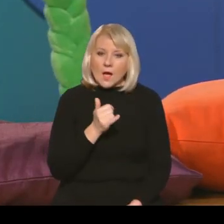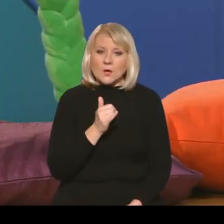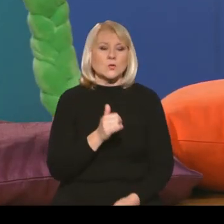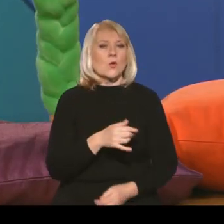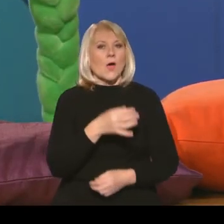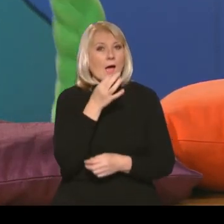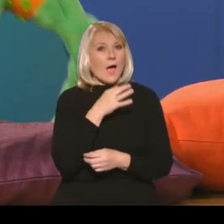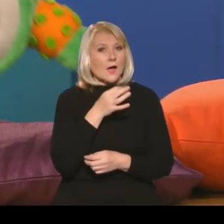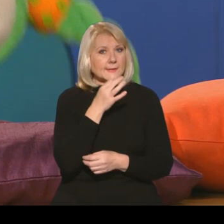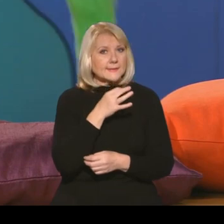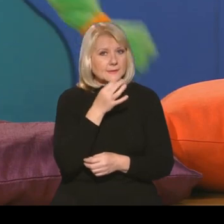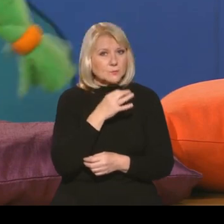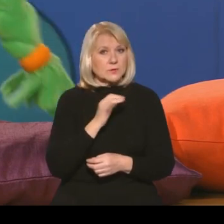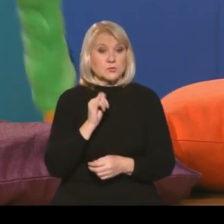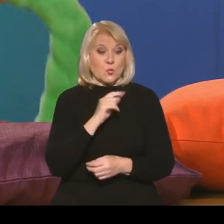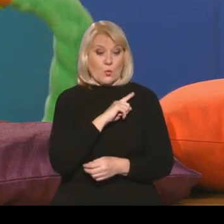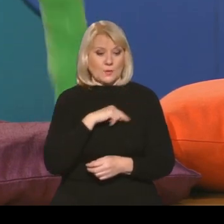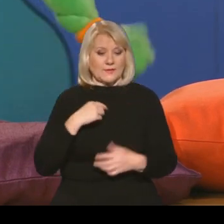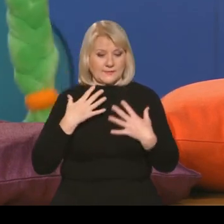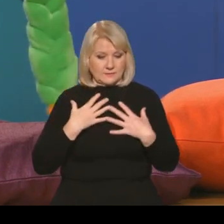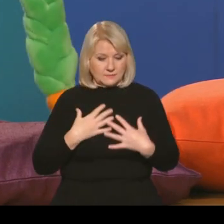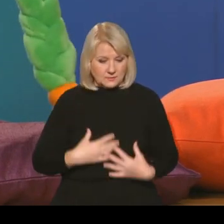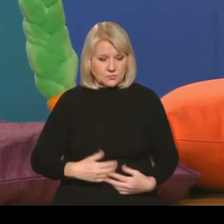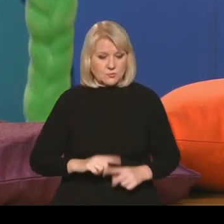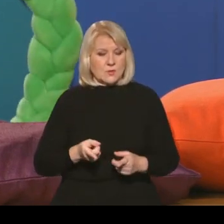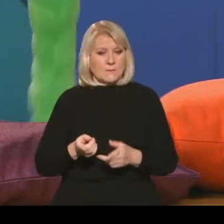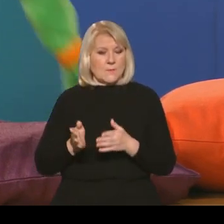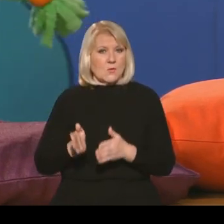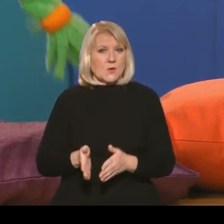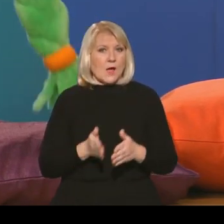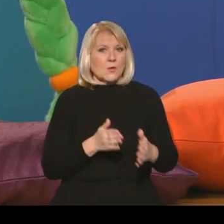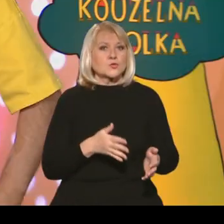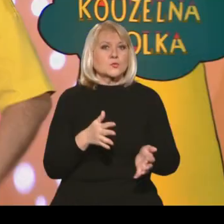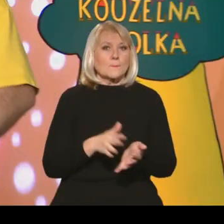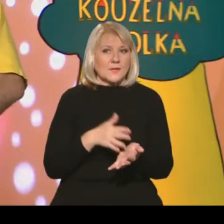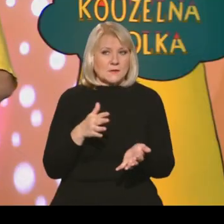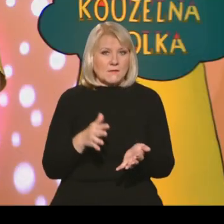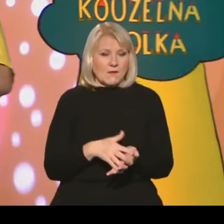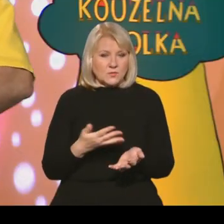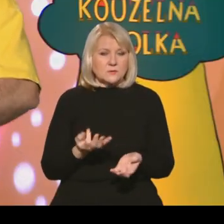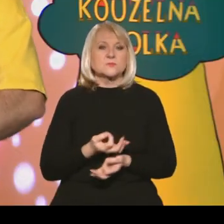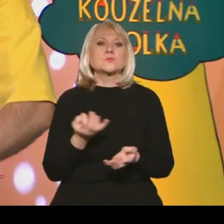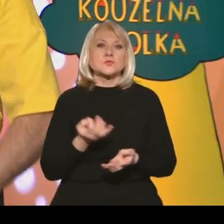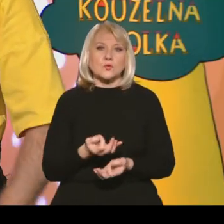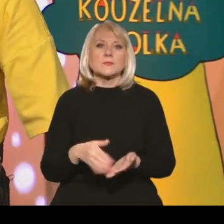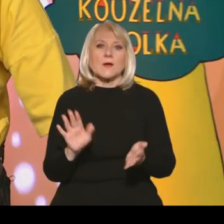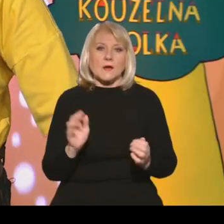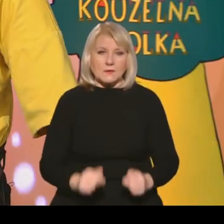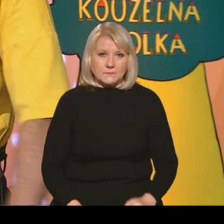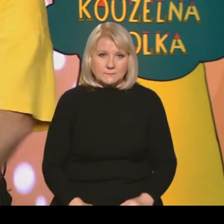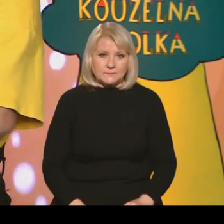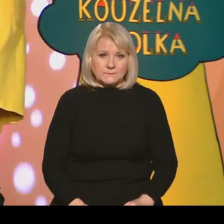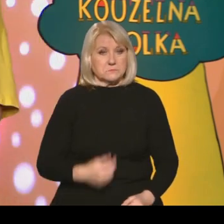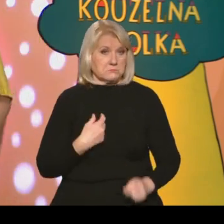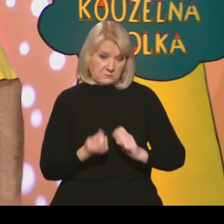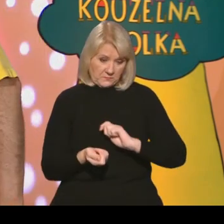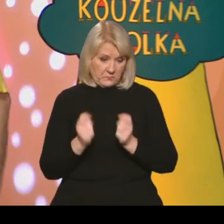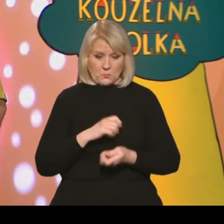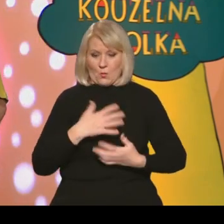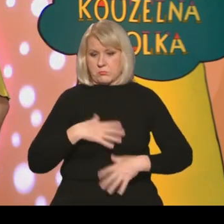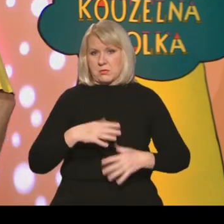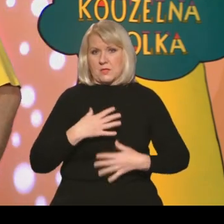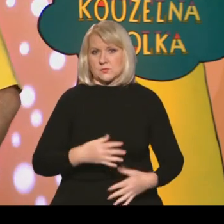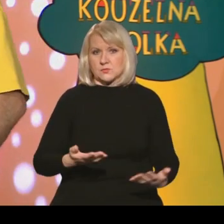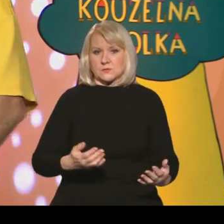stalo, kdyby si své žluté triko nebo kalhoty ušpinil? No, převlékl bych se. A do